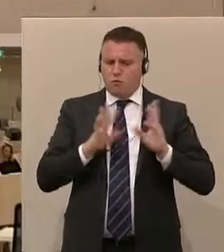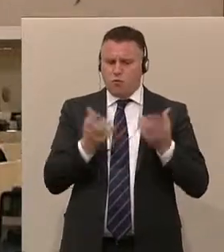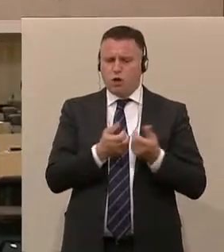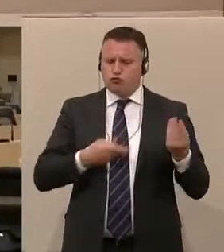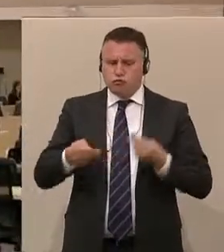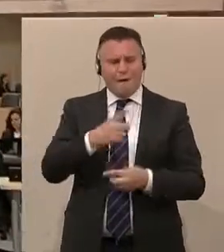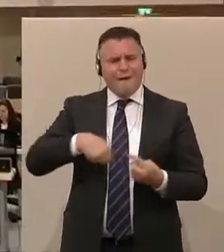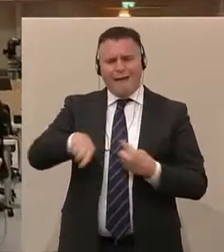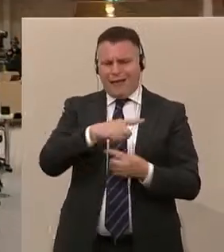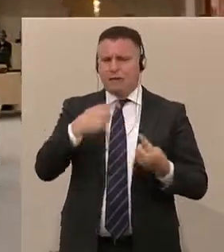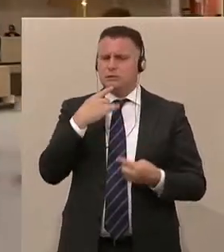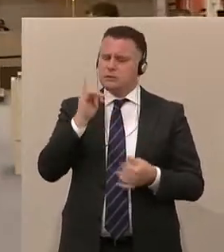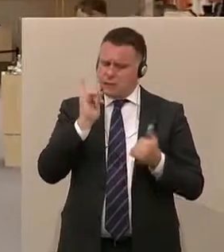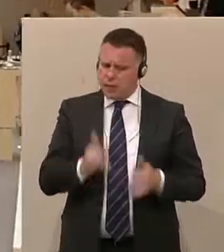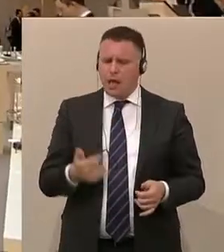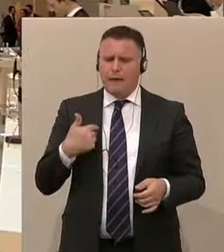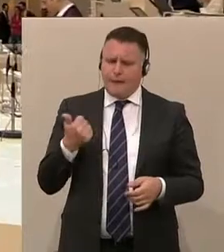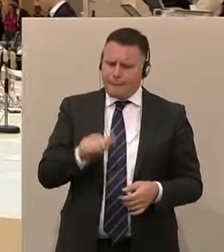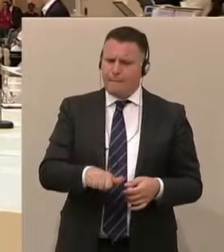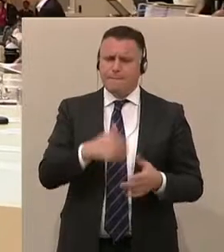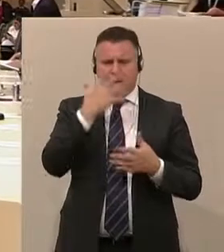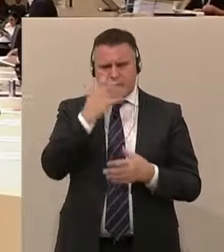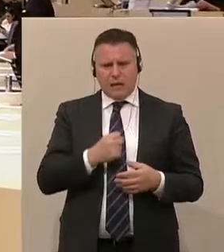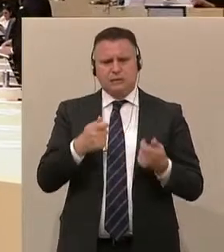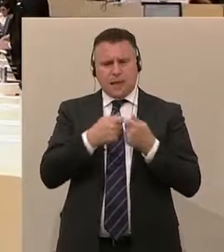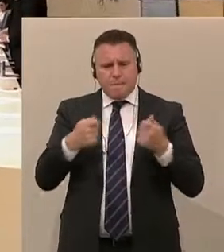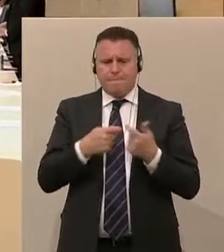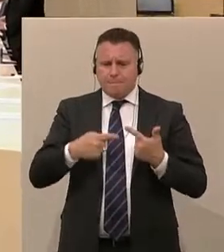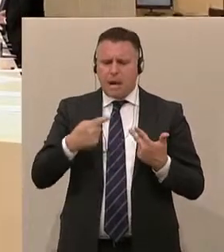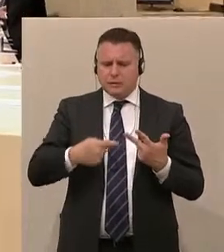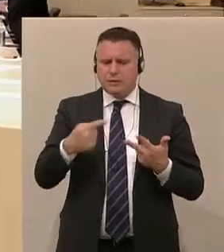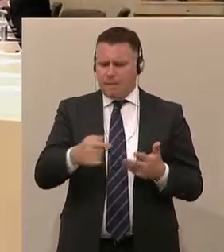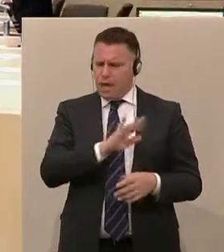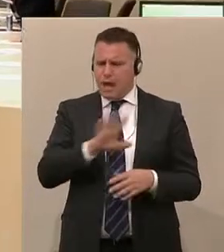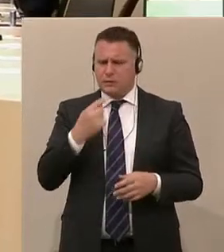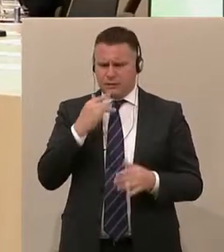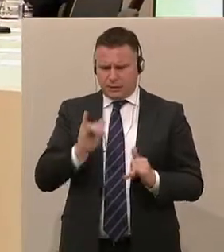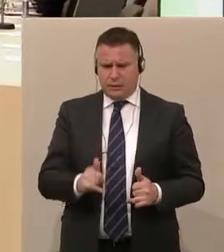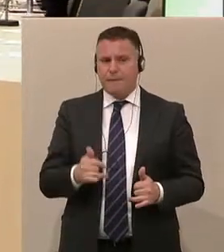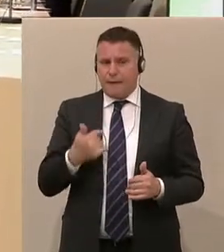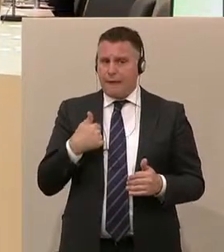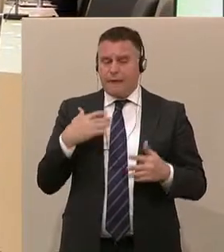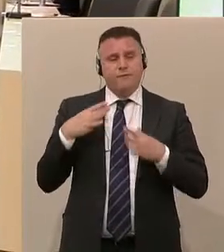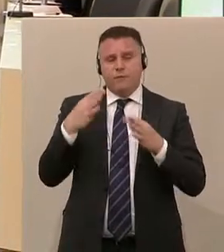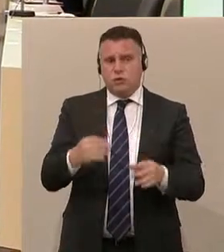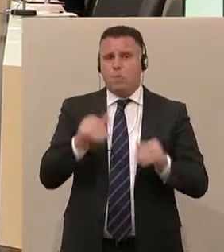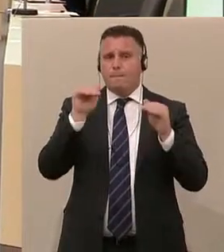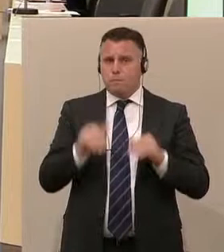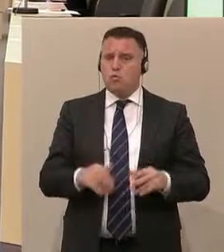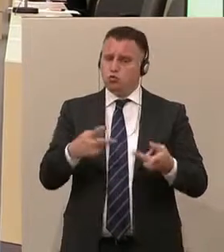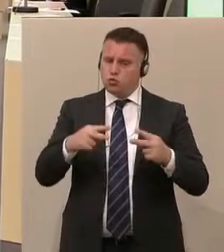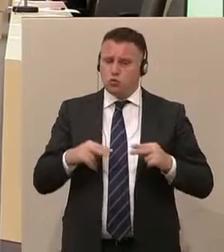klare Bekenntnis zu einer ernsthaften Teilnahme an den vorgeschlagenen Maßnahmen abgelegt. Ich wiederhole, wir müssen zurück zu einer